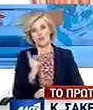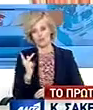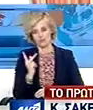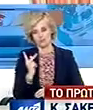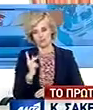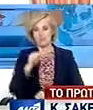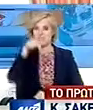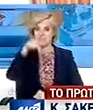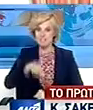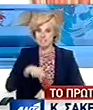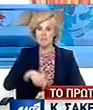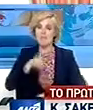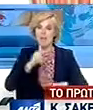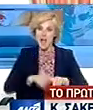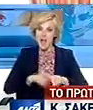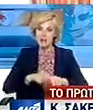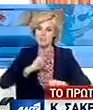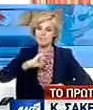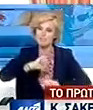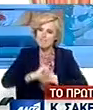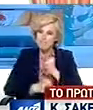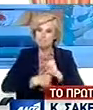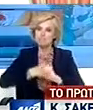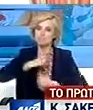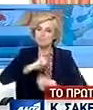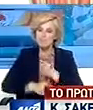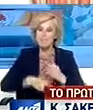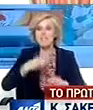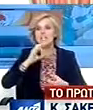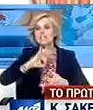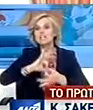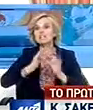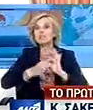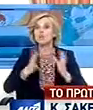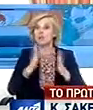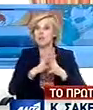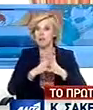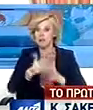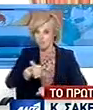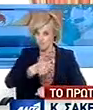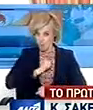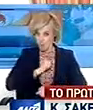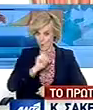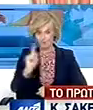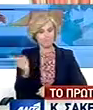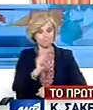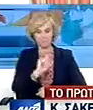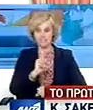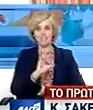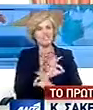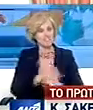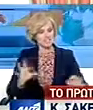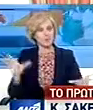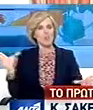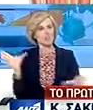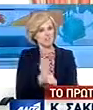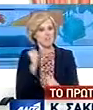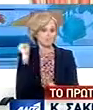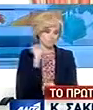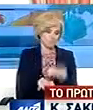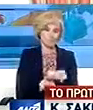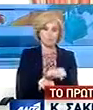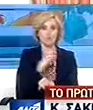Σήμερα, οι Έλληνες δίνουμε ακόμα μια ιστορική μάχη. Δεν είμαστε όμως μόνοι. Είμαι σίγουρη ότι θα νικήσουμε και